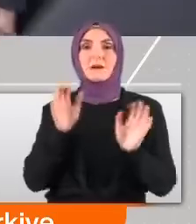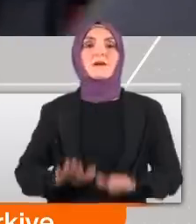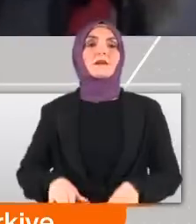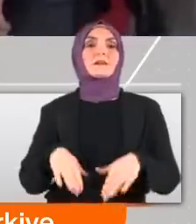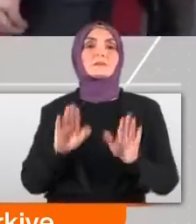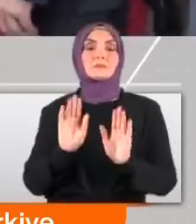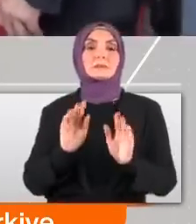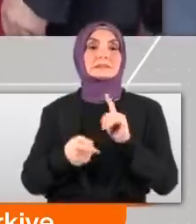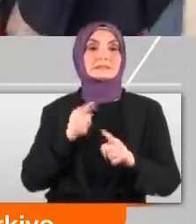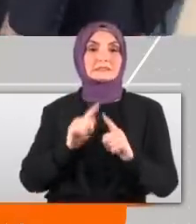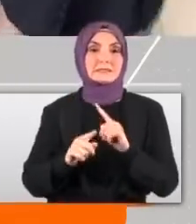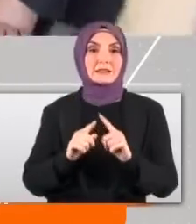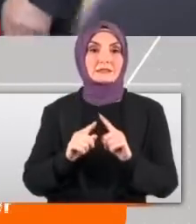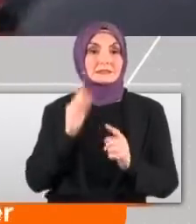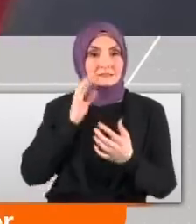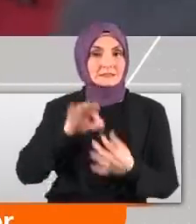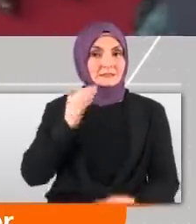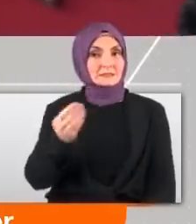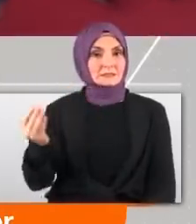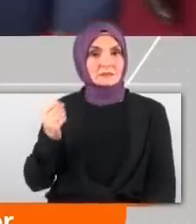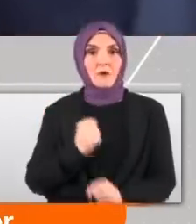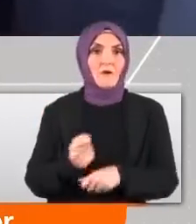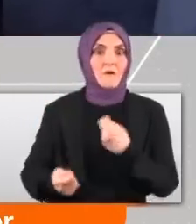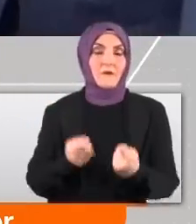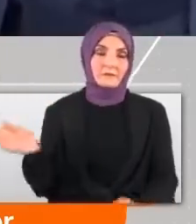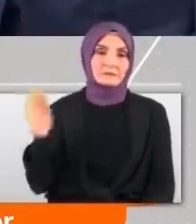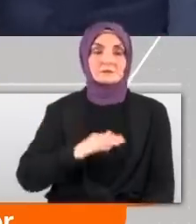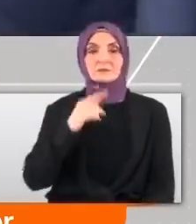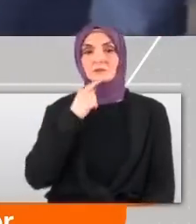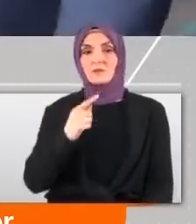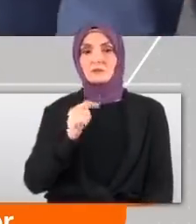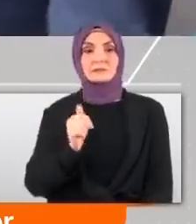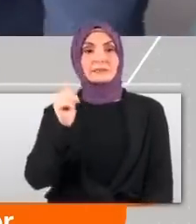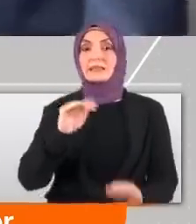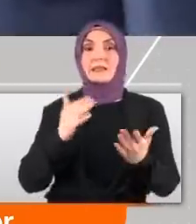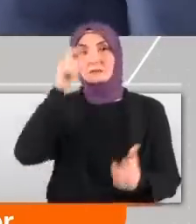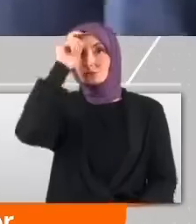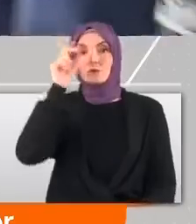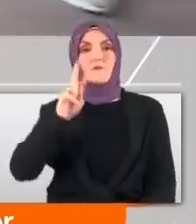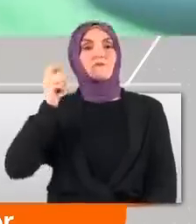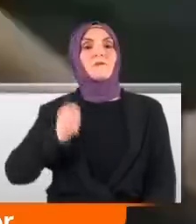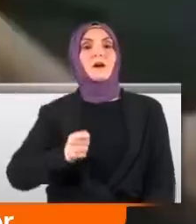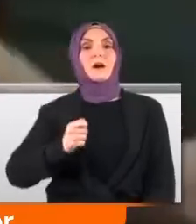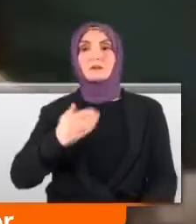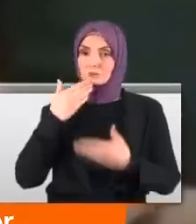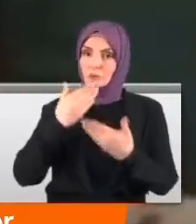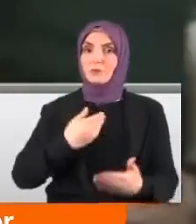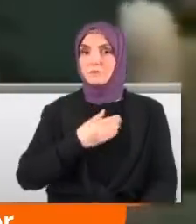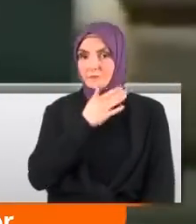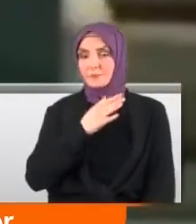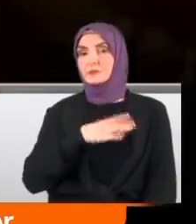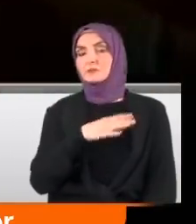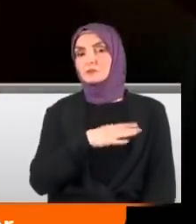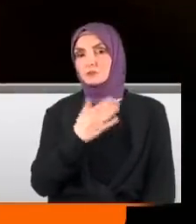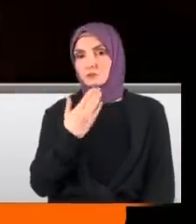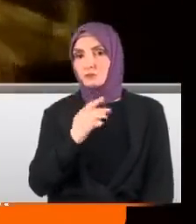siyasi aktörleri göreve davet ediyoruz. Nasıl bir Türkiye vaadiniz var? Bunları biz bilmek istiyoruz. Cumhuriyeti hedef